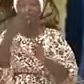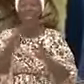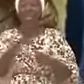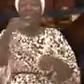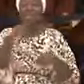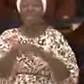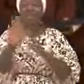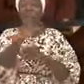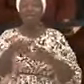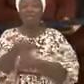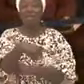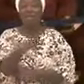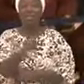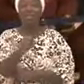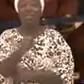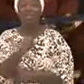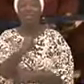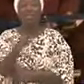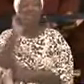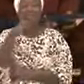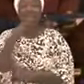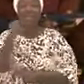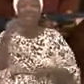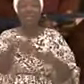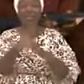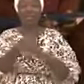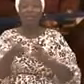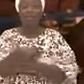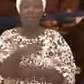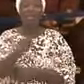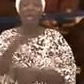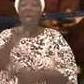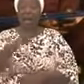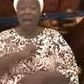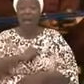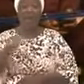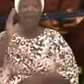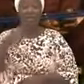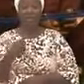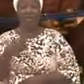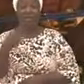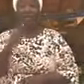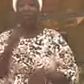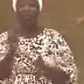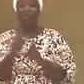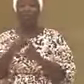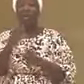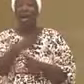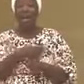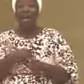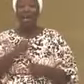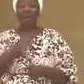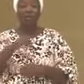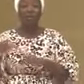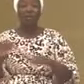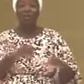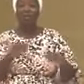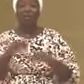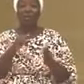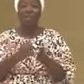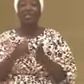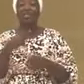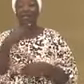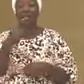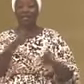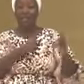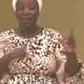de teint jour et dit oui devant jour je prononcerai le parole et je